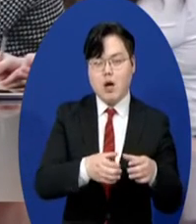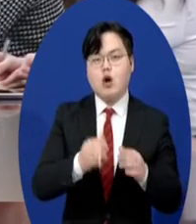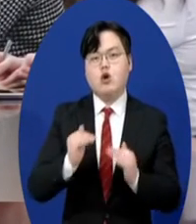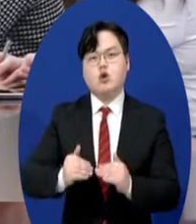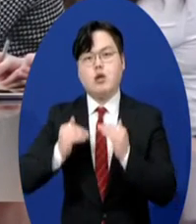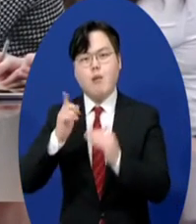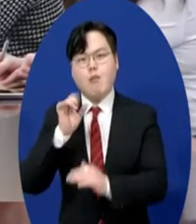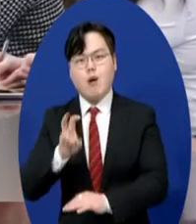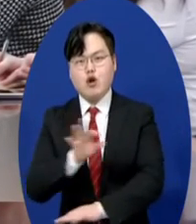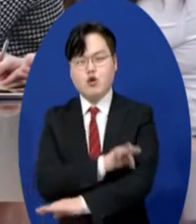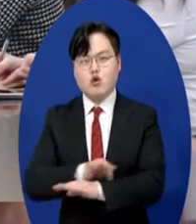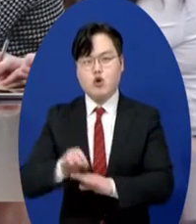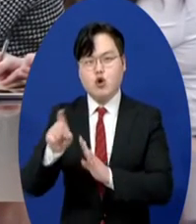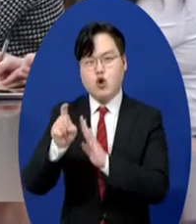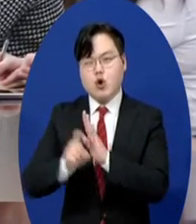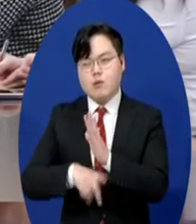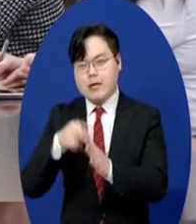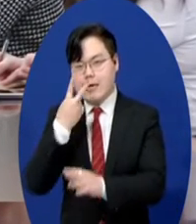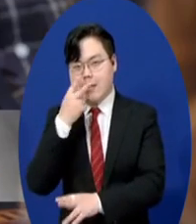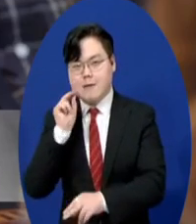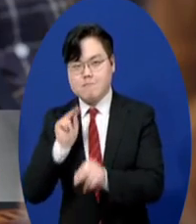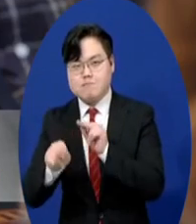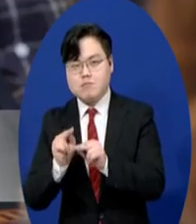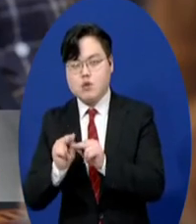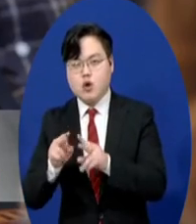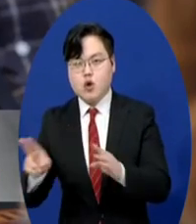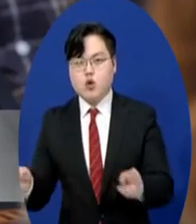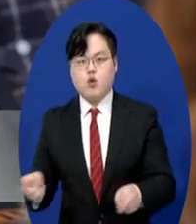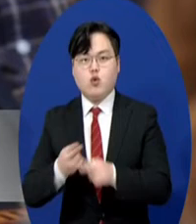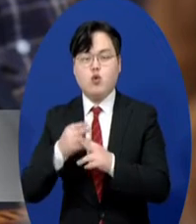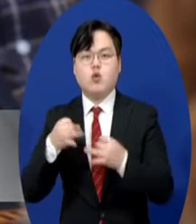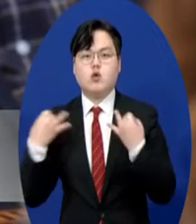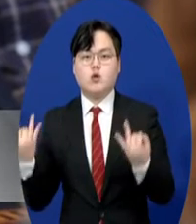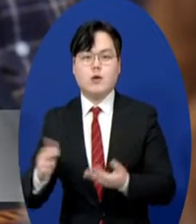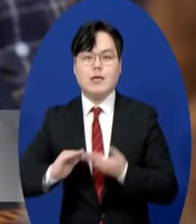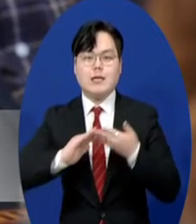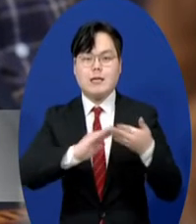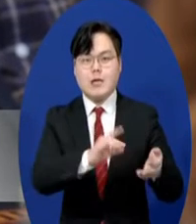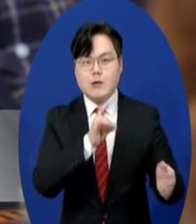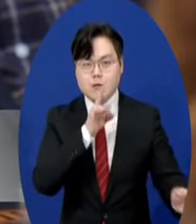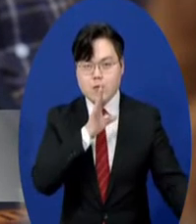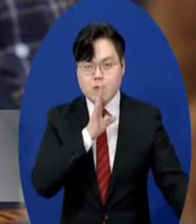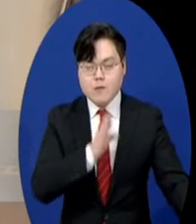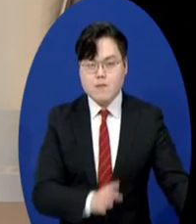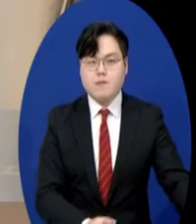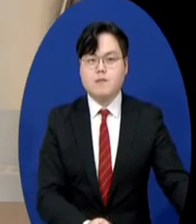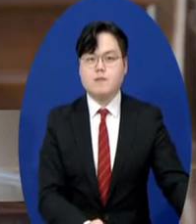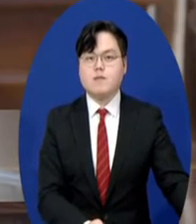банкнаас санхүүжүүлсэн хөтөлбөрт хяналтчилгалт хийж дүгнэлтийг улсын хурлд танилцуулахаар уулсан байна.